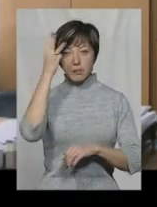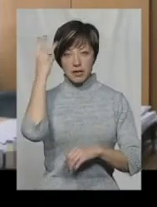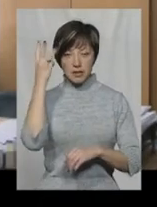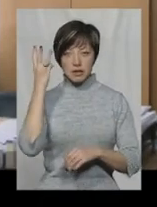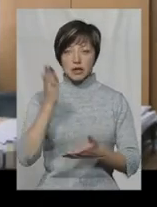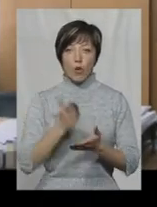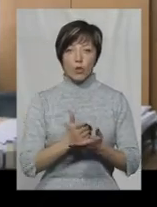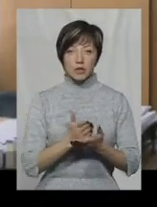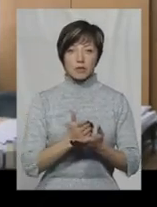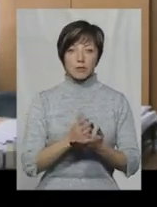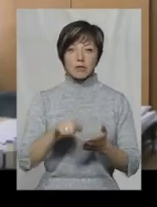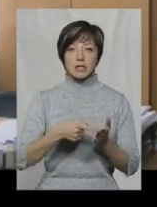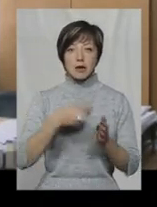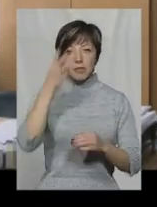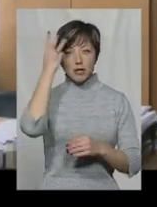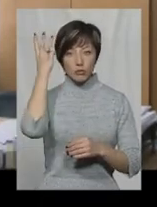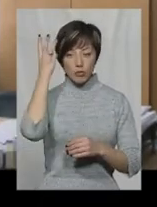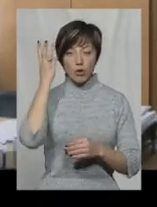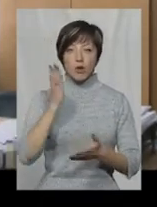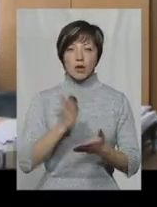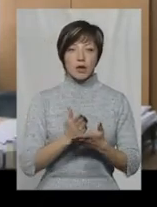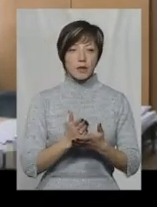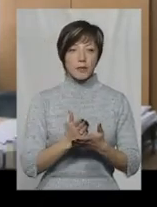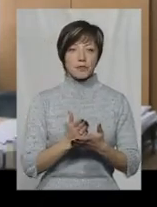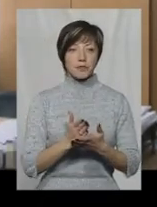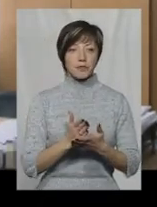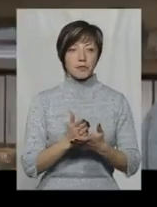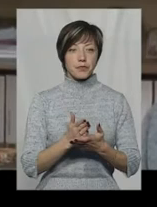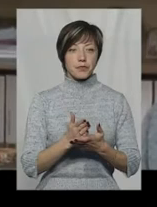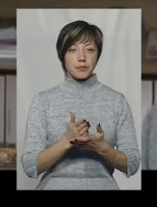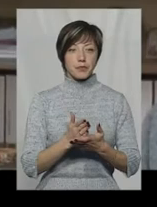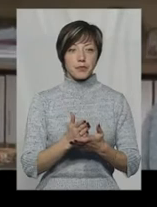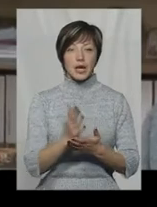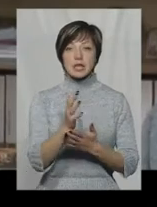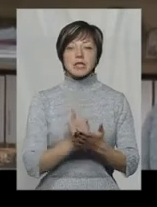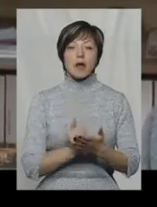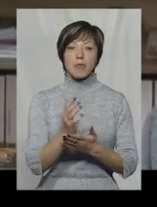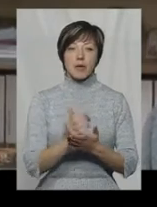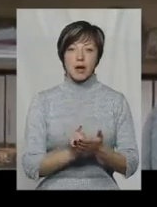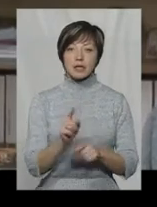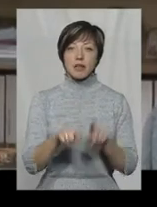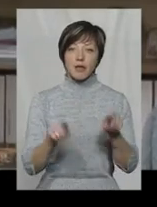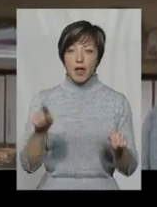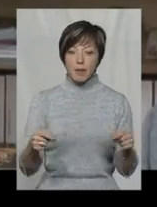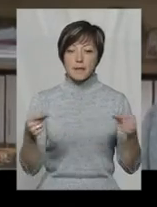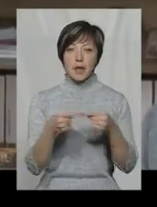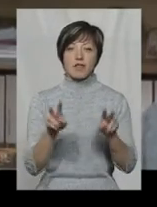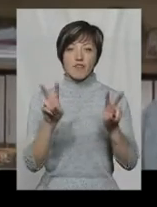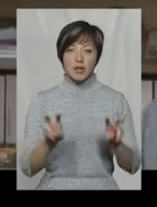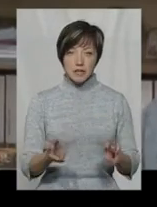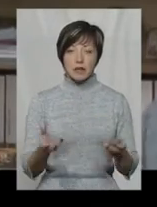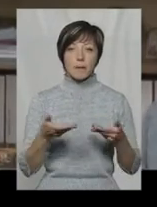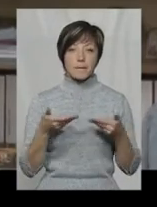який розташований в місті Хмельницькому, знаходиться запас навіть деяких певних вакцин, які